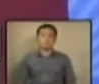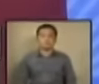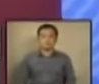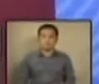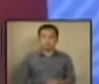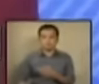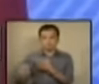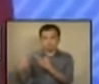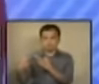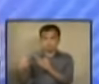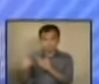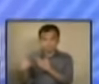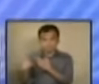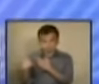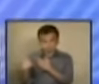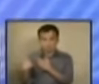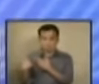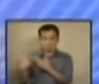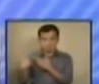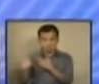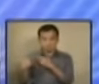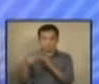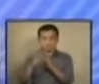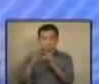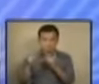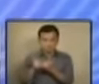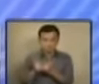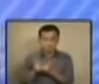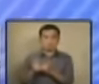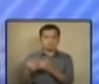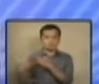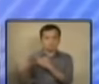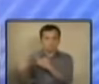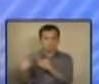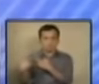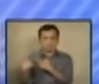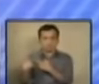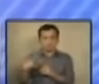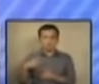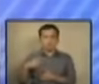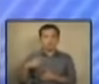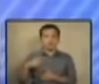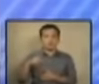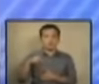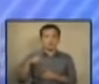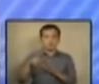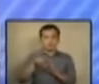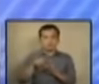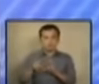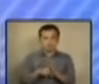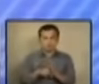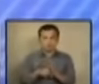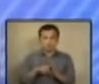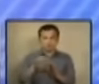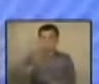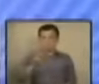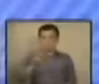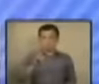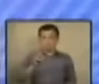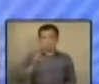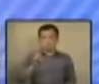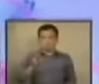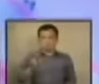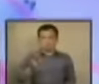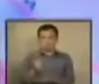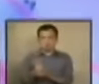okay. po, ito po, obligasyon po ng barangay, obligasyon po ng law enforcer na tulungan ang babae